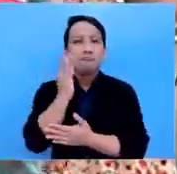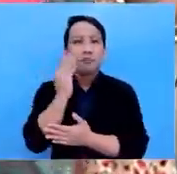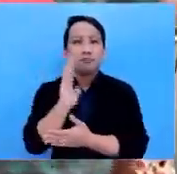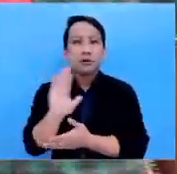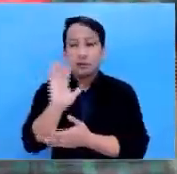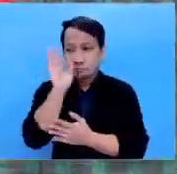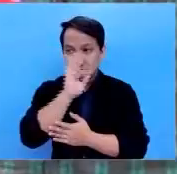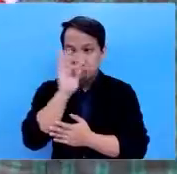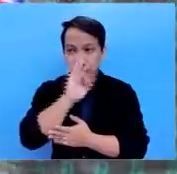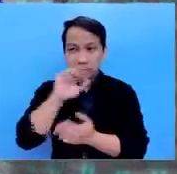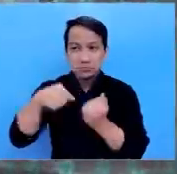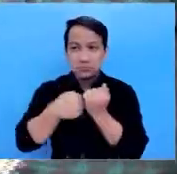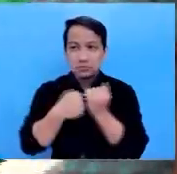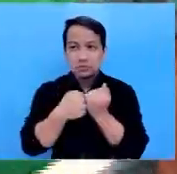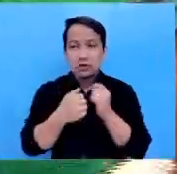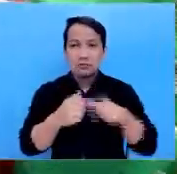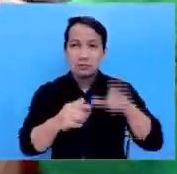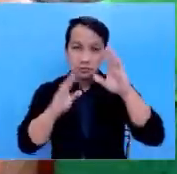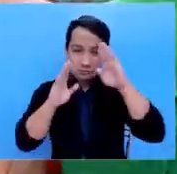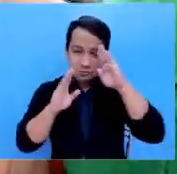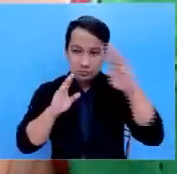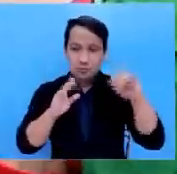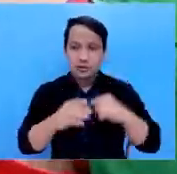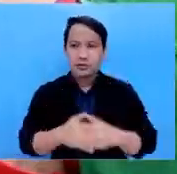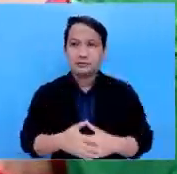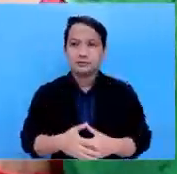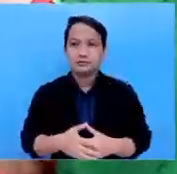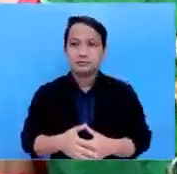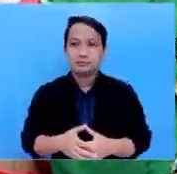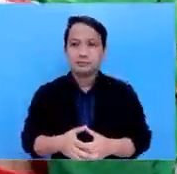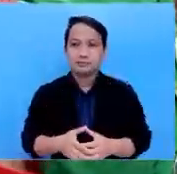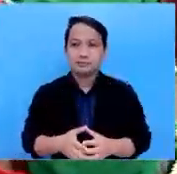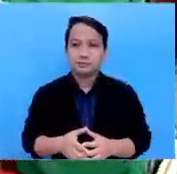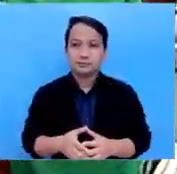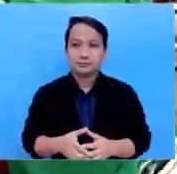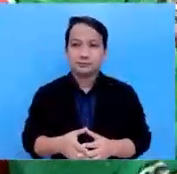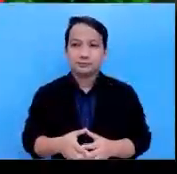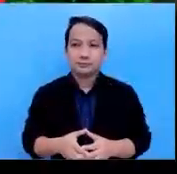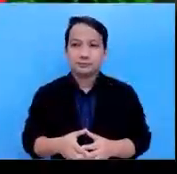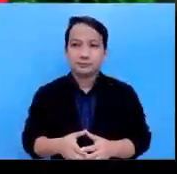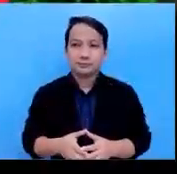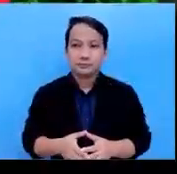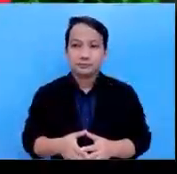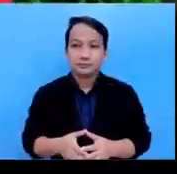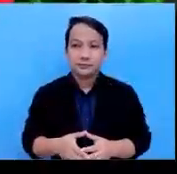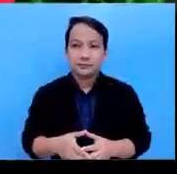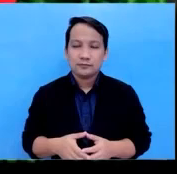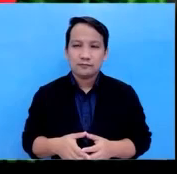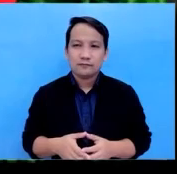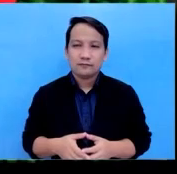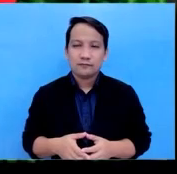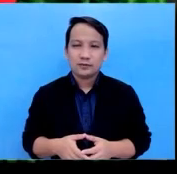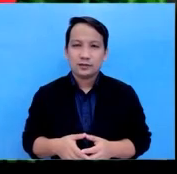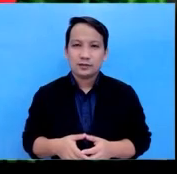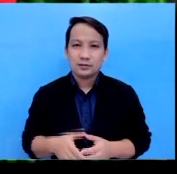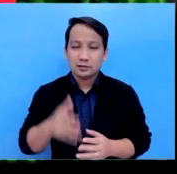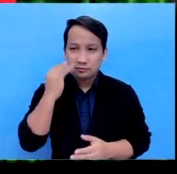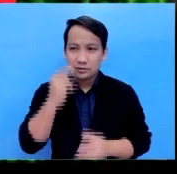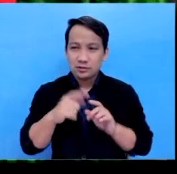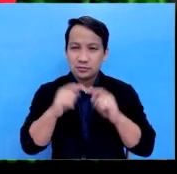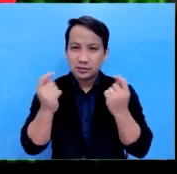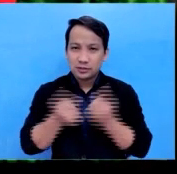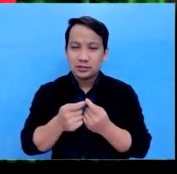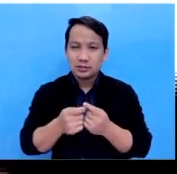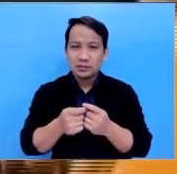Filipino supporters of Bongbong Marcos and Inday Sara Duterte to amaze them. Ang iba naman na team bahay na